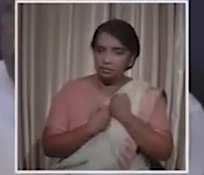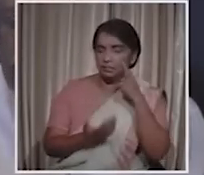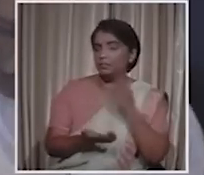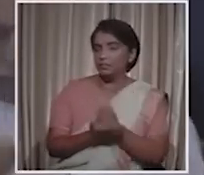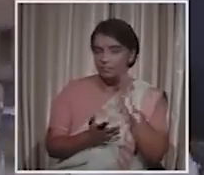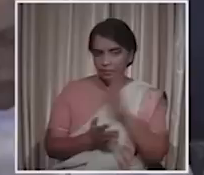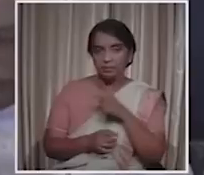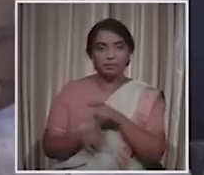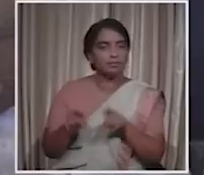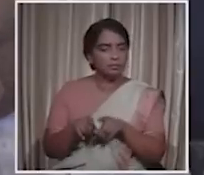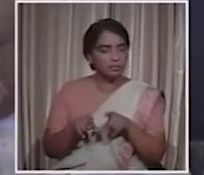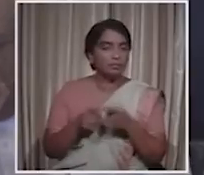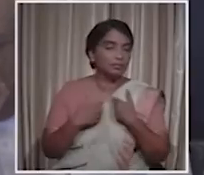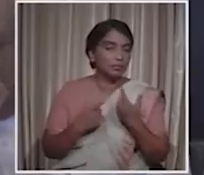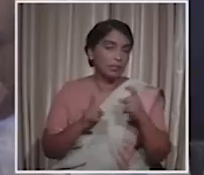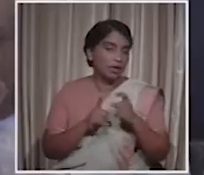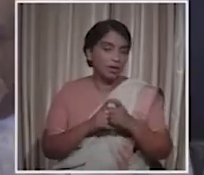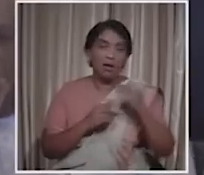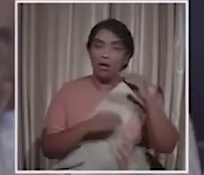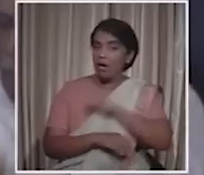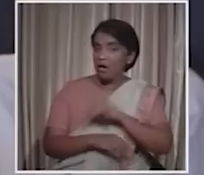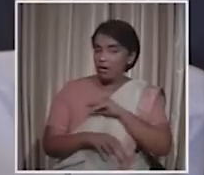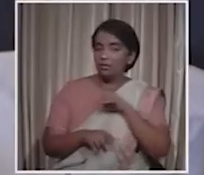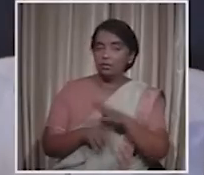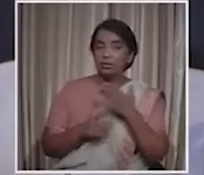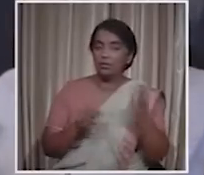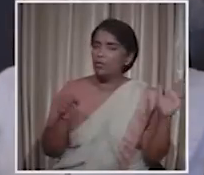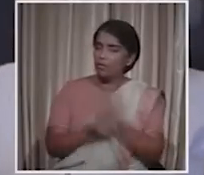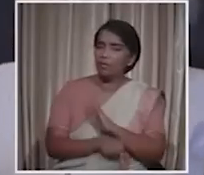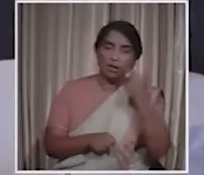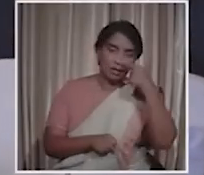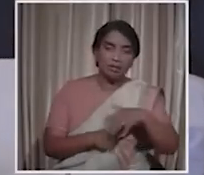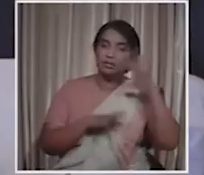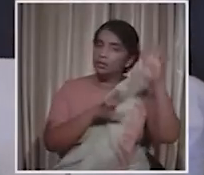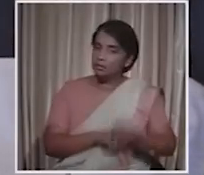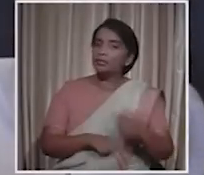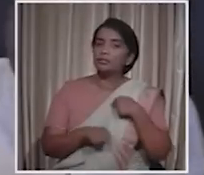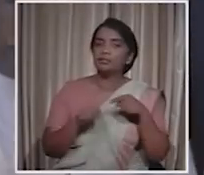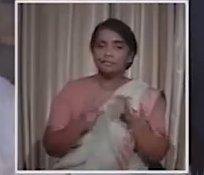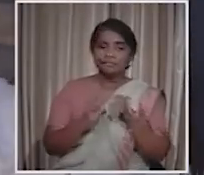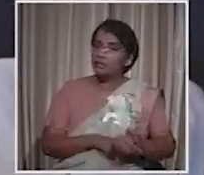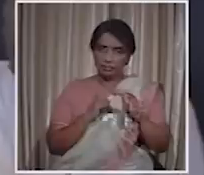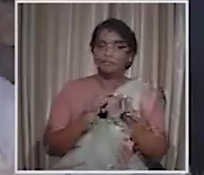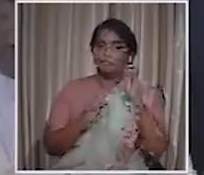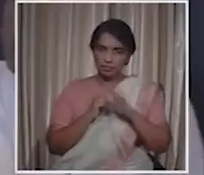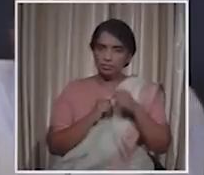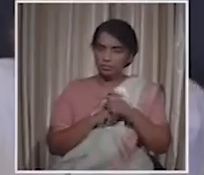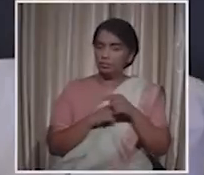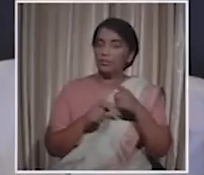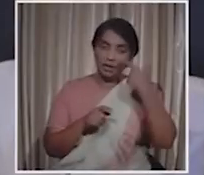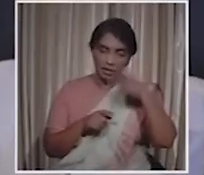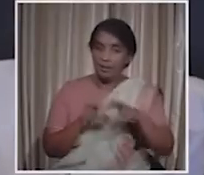කාර්යයක්. ඒ නිසා අපට ලැබෙන ඩොලර් ආදායම අනුව හැකි උපරිම ඉන්ධන ප්‍රමාණය ගෙන්වා ගැනීමට කටයුතු කරනවා.